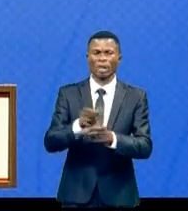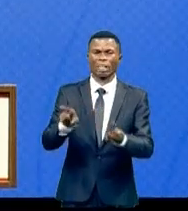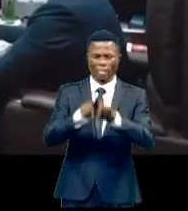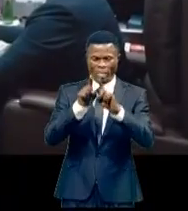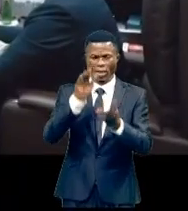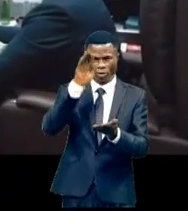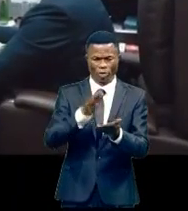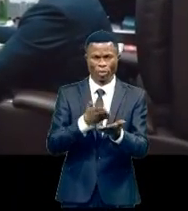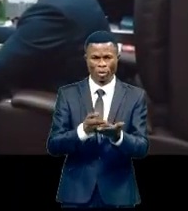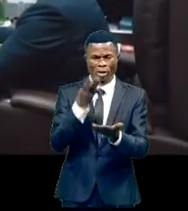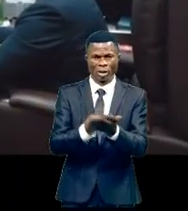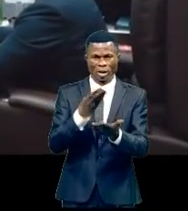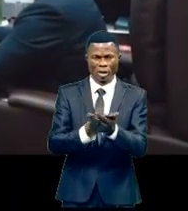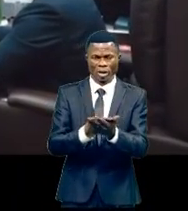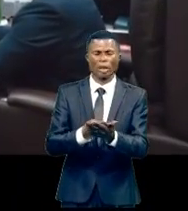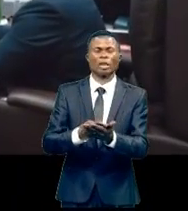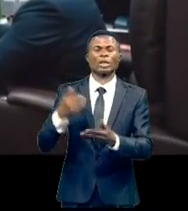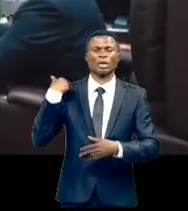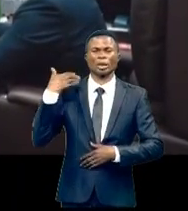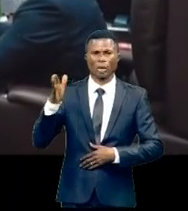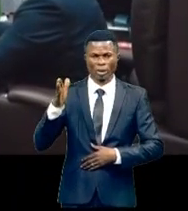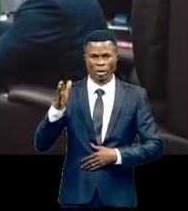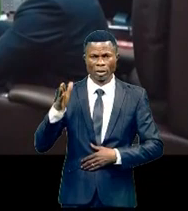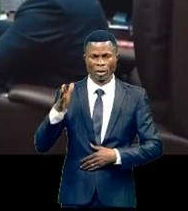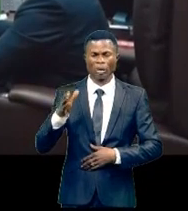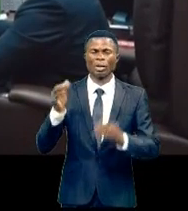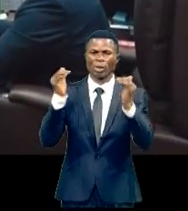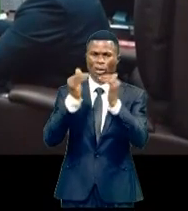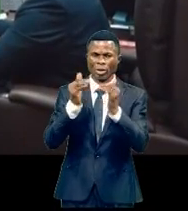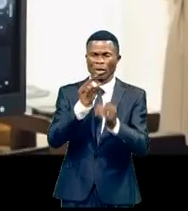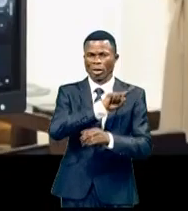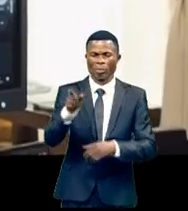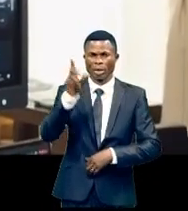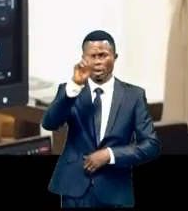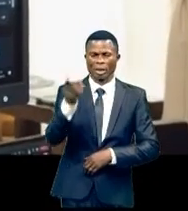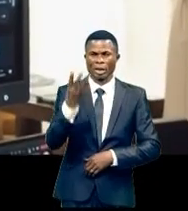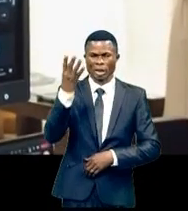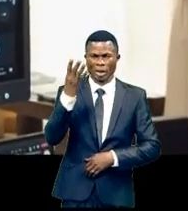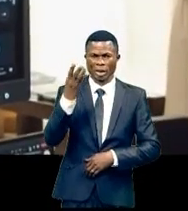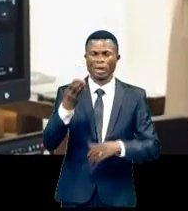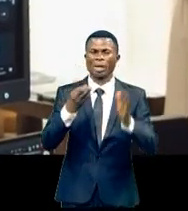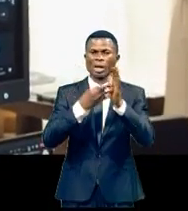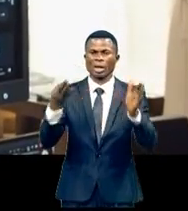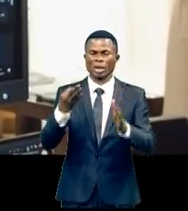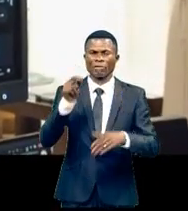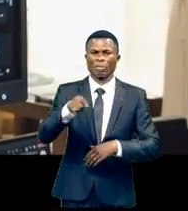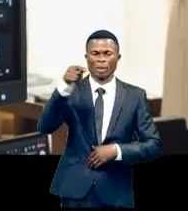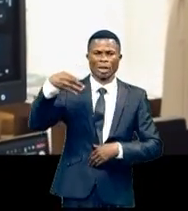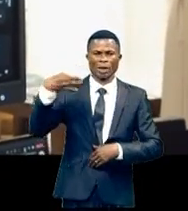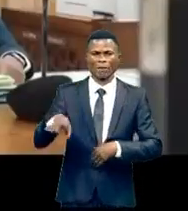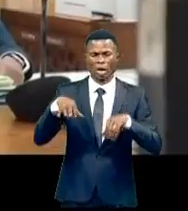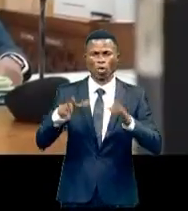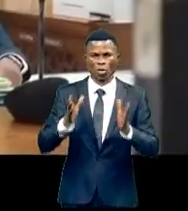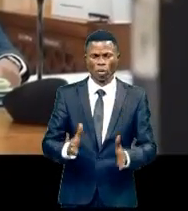déficitaire du budget du pouvoir central d'un import de 1034,80 milliards de francs congolais.